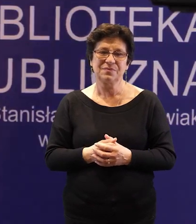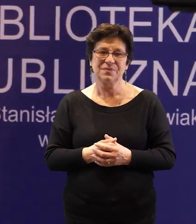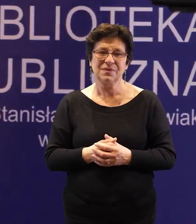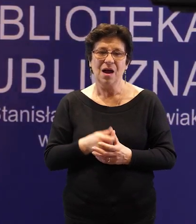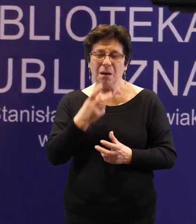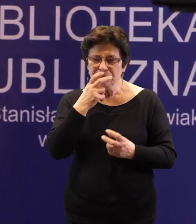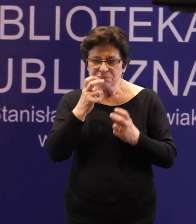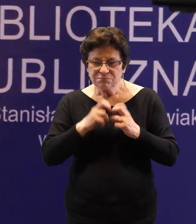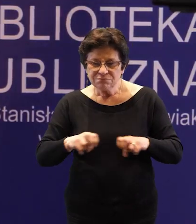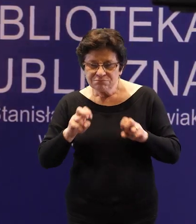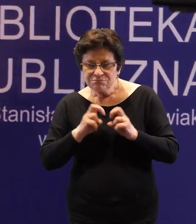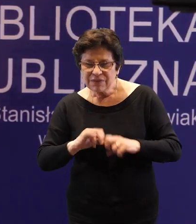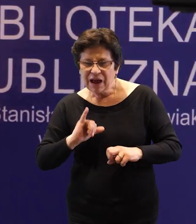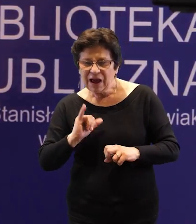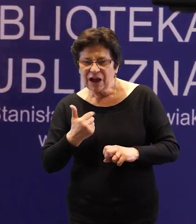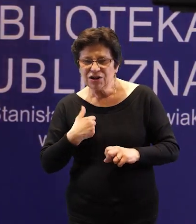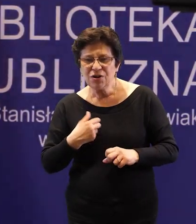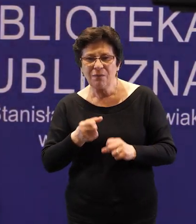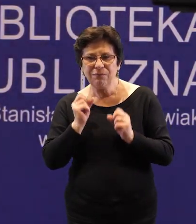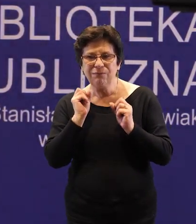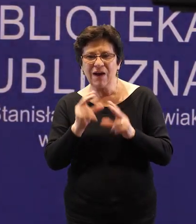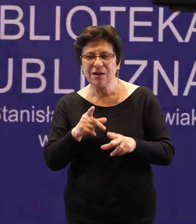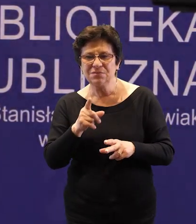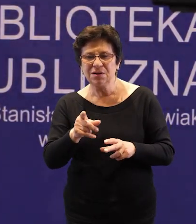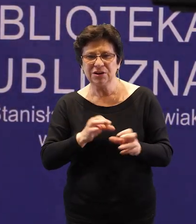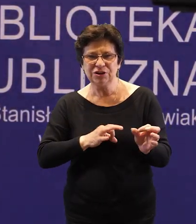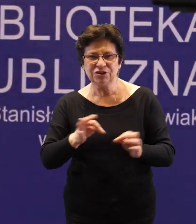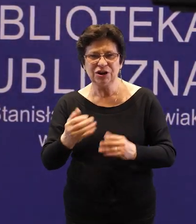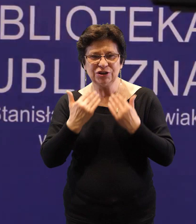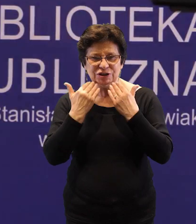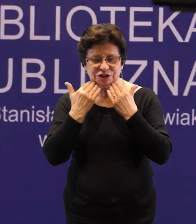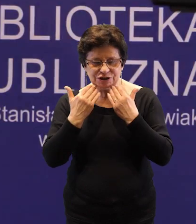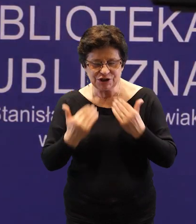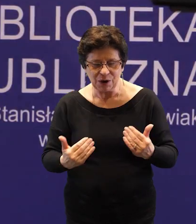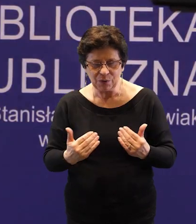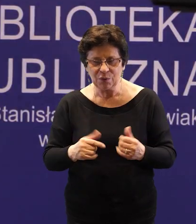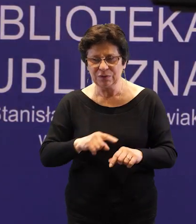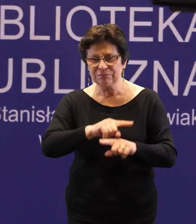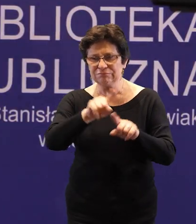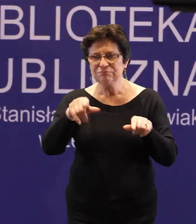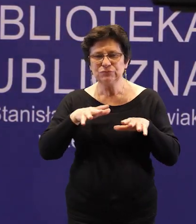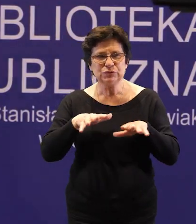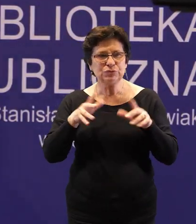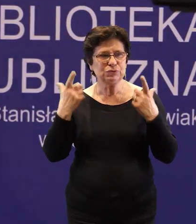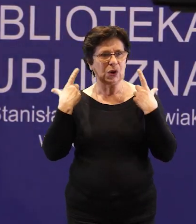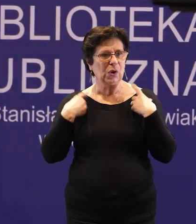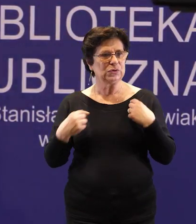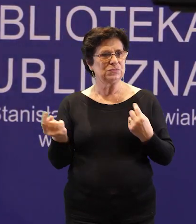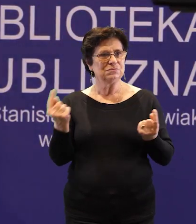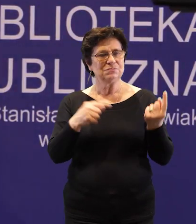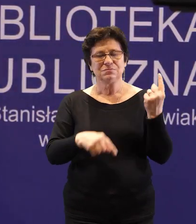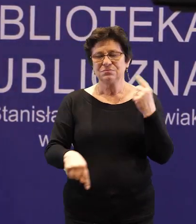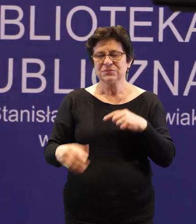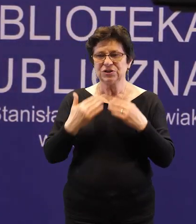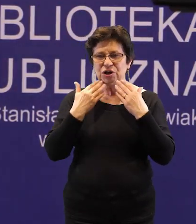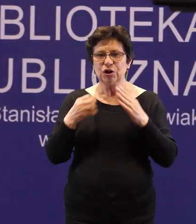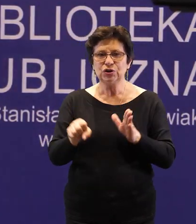fakty historyczne. Dziękuję Państwu, że tak licznie dziś przybyliście na to spotkanie i